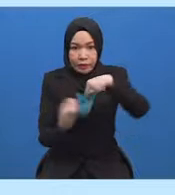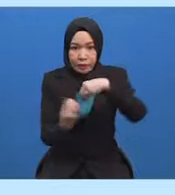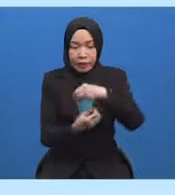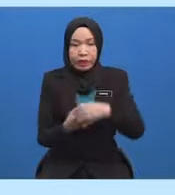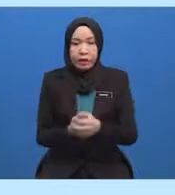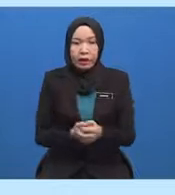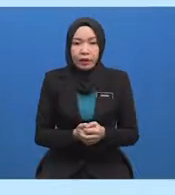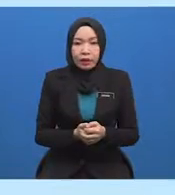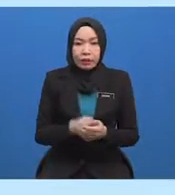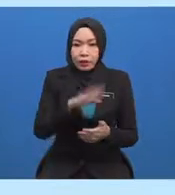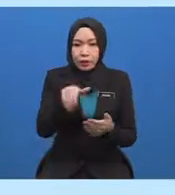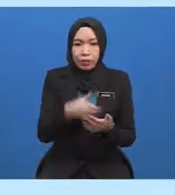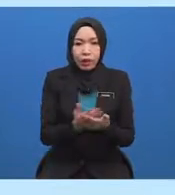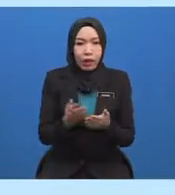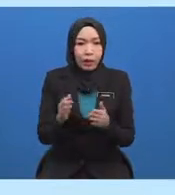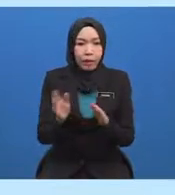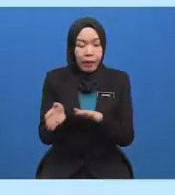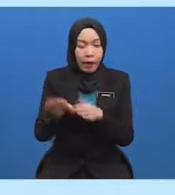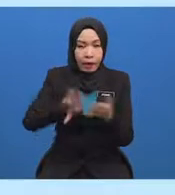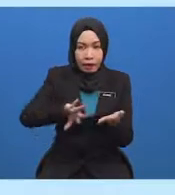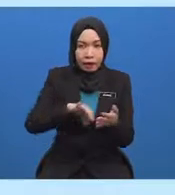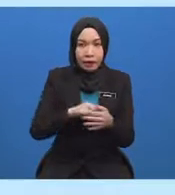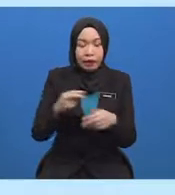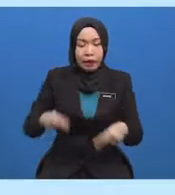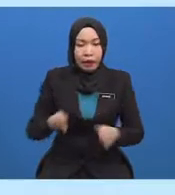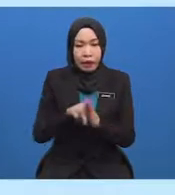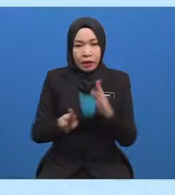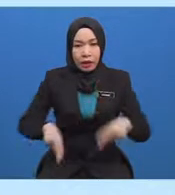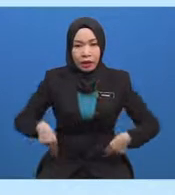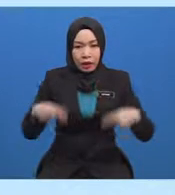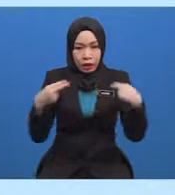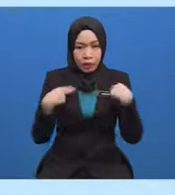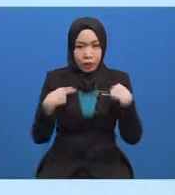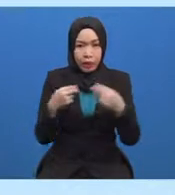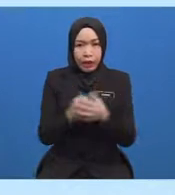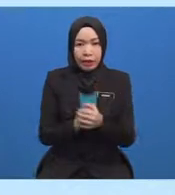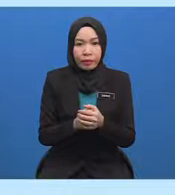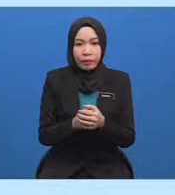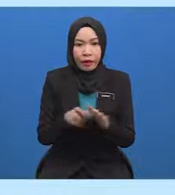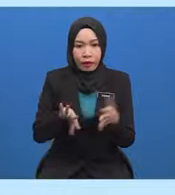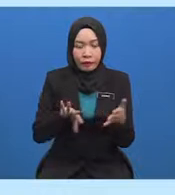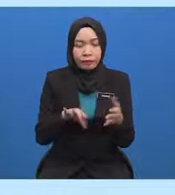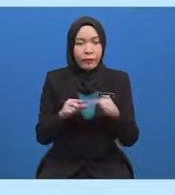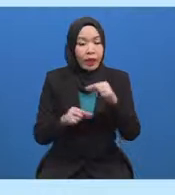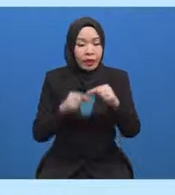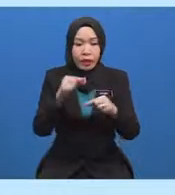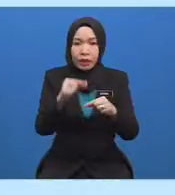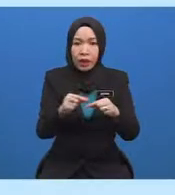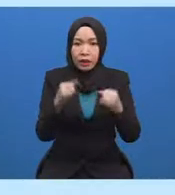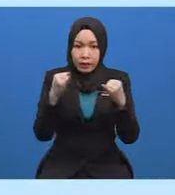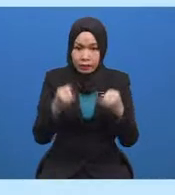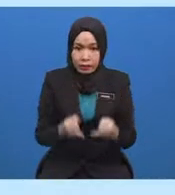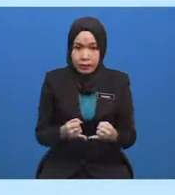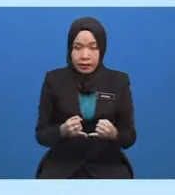habitat flora dan fauna gerakan jisim yang menumbangkan pokok-pokok menyebabkan